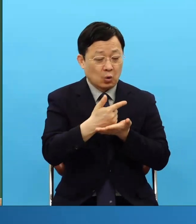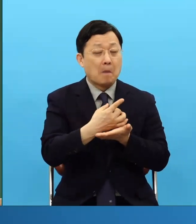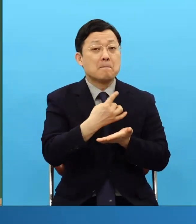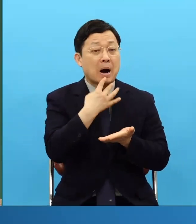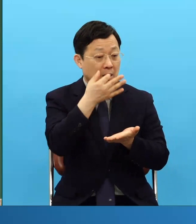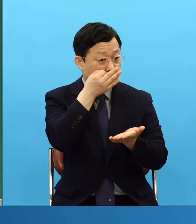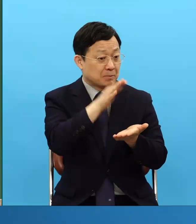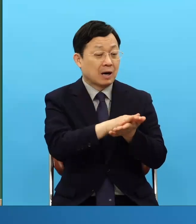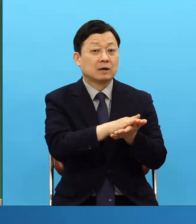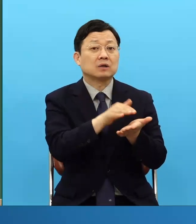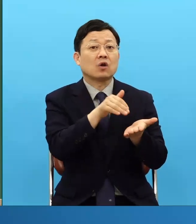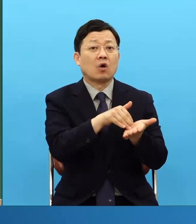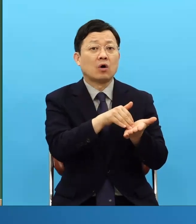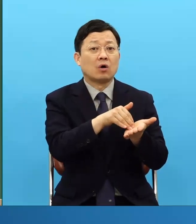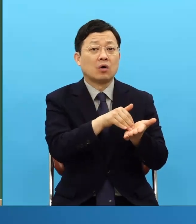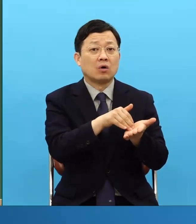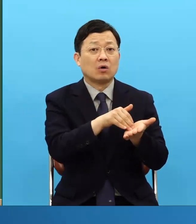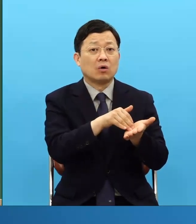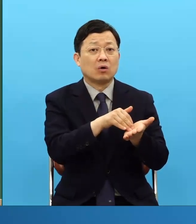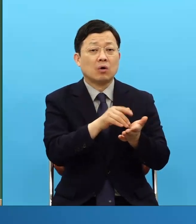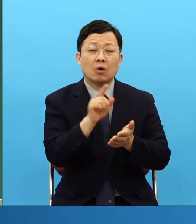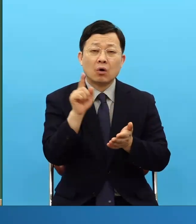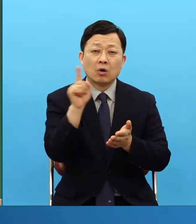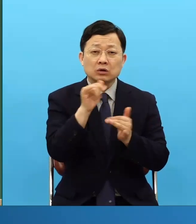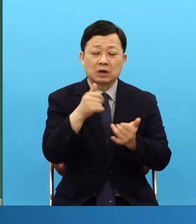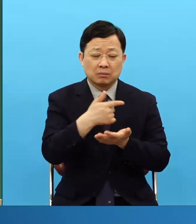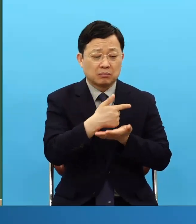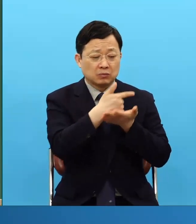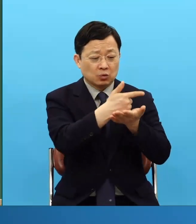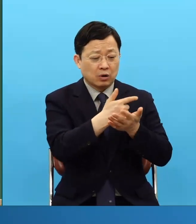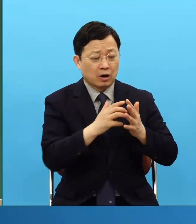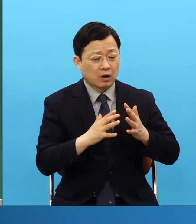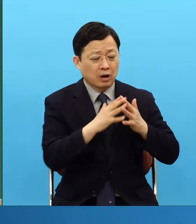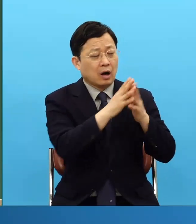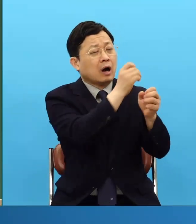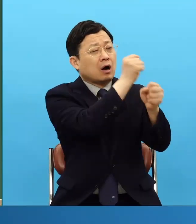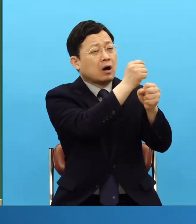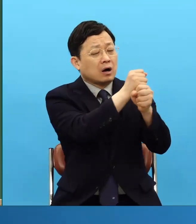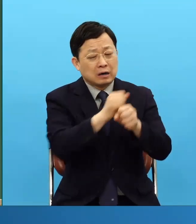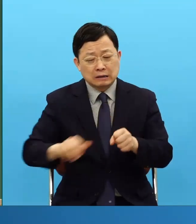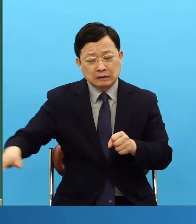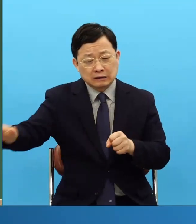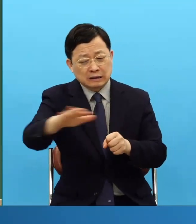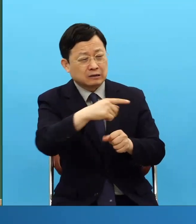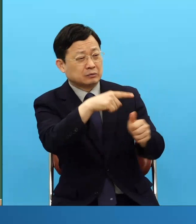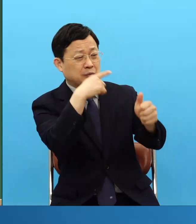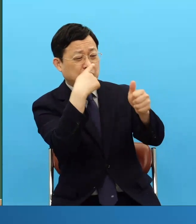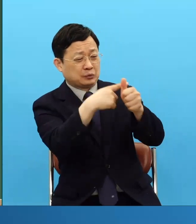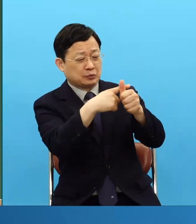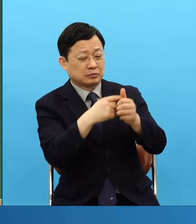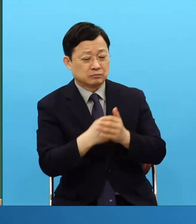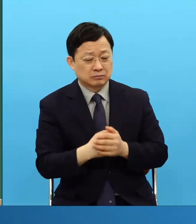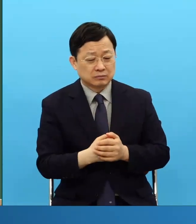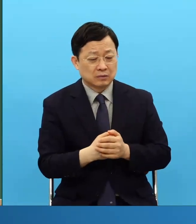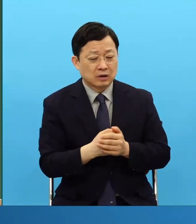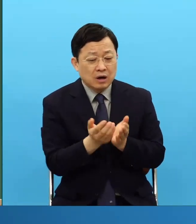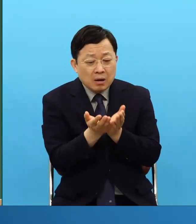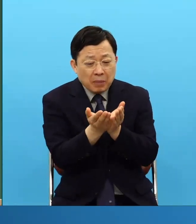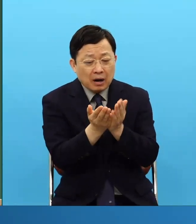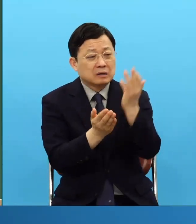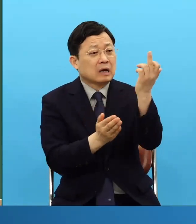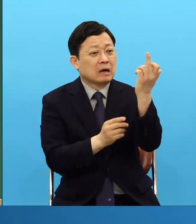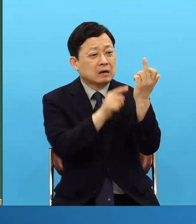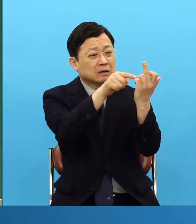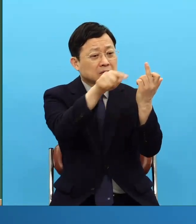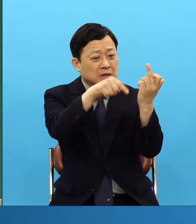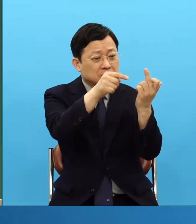Noah saw this. 어떤 사람 다 노아 이해 못 해가지고 비웃었다니까요. And other people could not understand Noah. That's why they ridiculed him. 아니 무슨 배를 산에서 만드냐? So